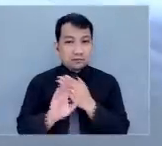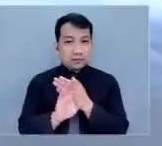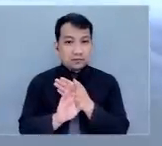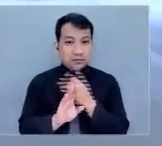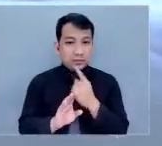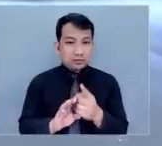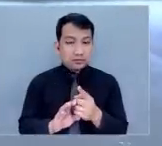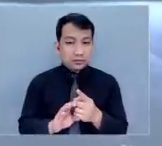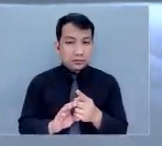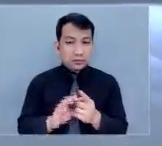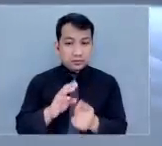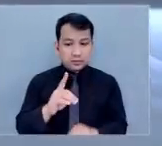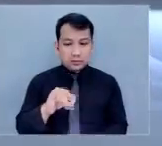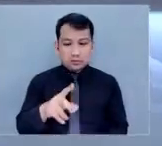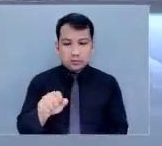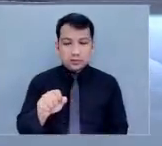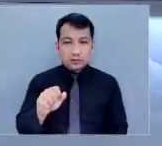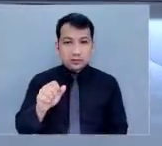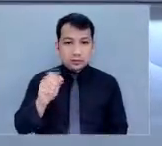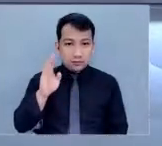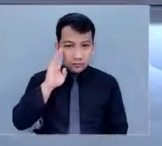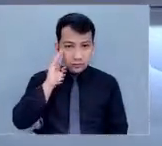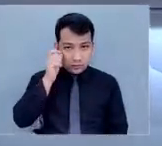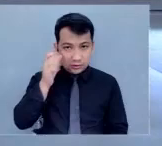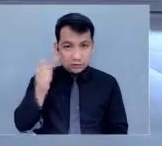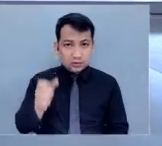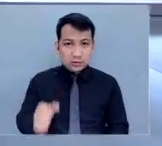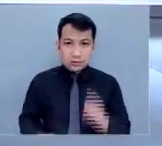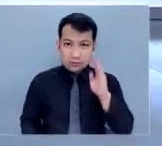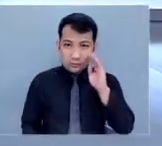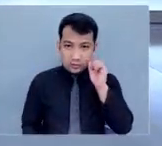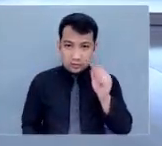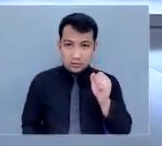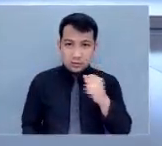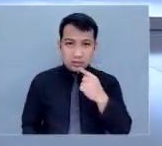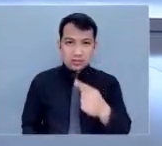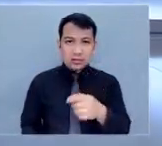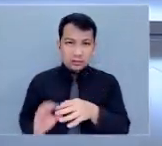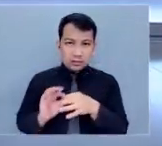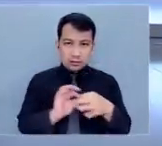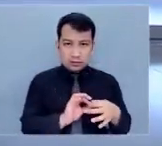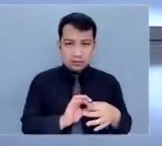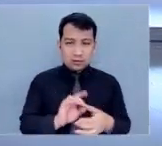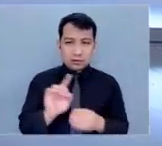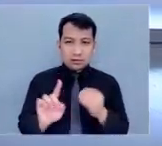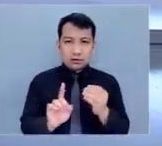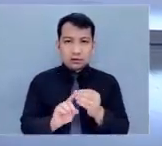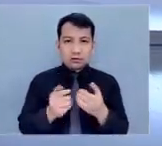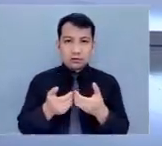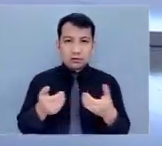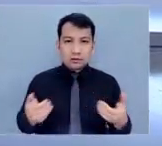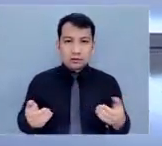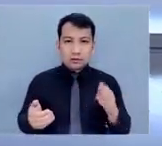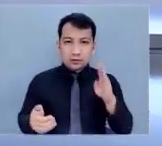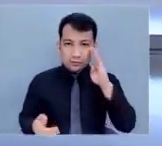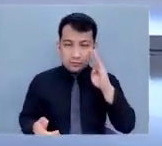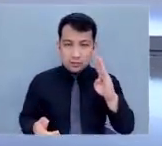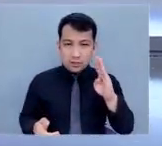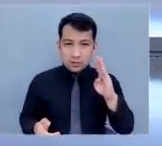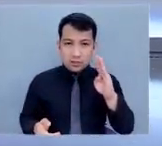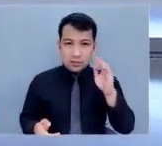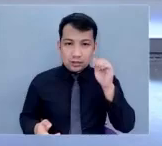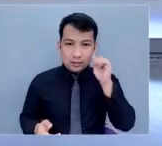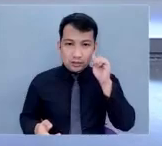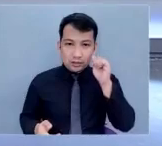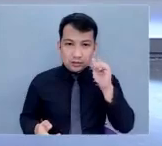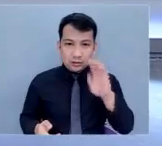pinadapitan Mayor Bullet Halosos at former Congressman Bong Suntay sa pagkakadawit sa kanila sa hiwalayan ni Bea Alonzo at Dominic Roque.